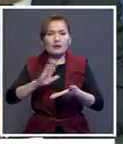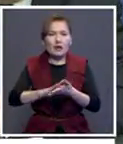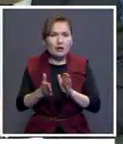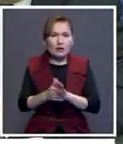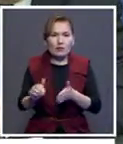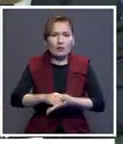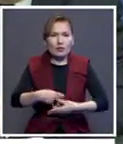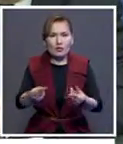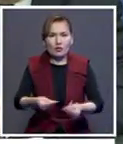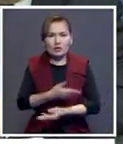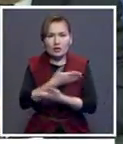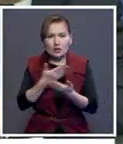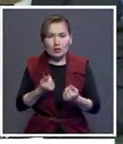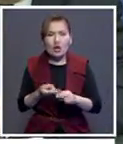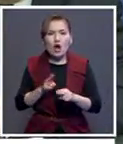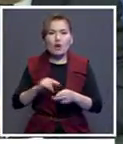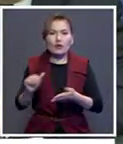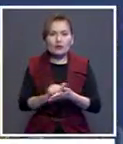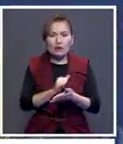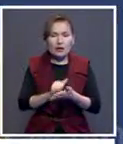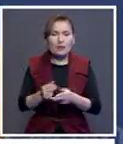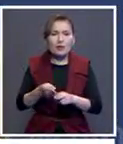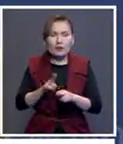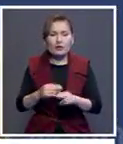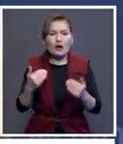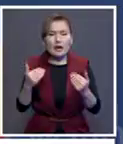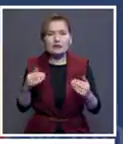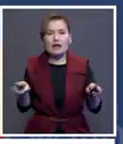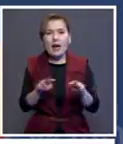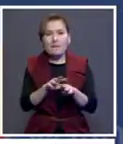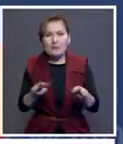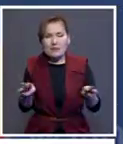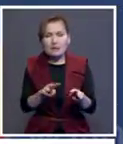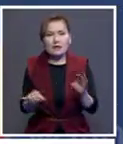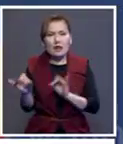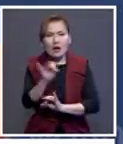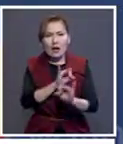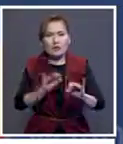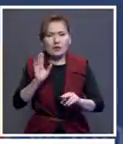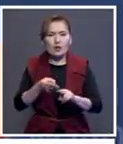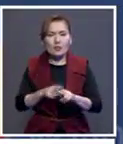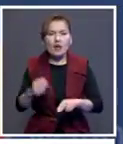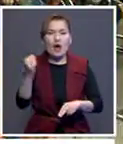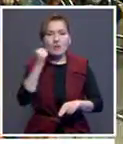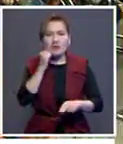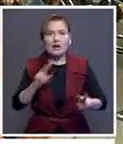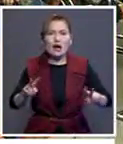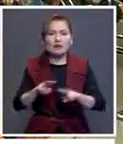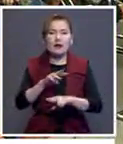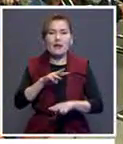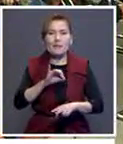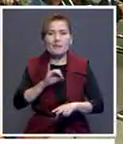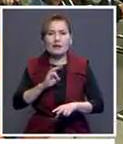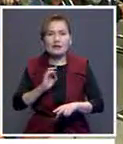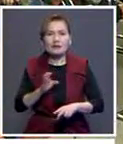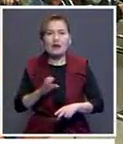әлі қол қойылған жоқ. Сондықтан осы құжаттың жай жапсары енді министрлер деңгейінде қаралады. Бұл туралы Мәскеу, Астана, Минск, Баку,